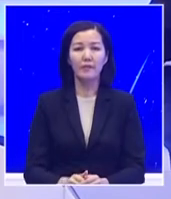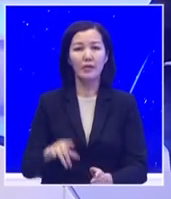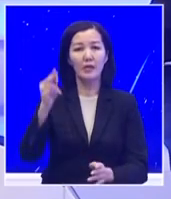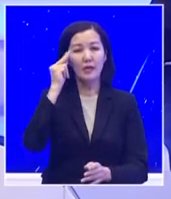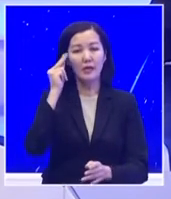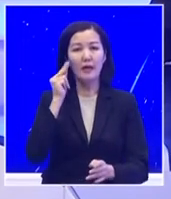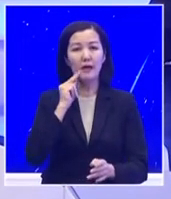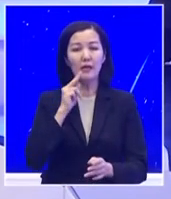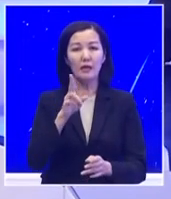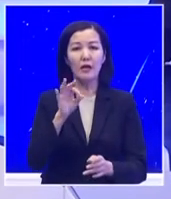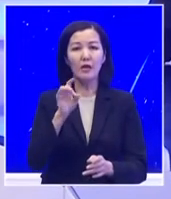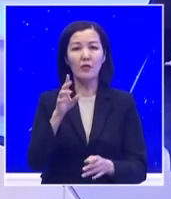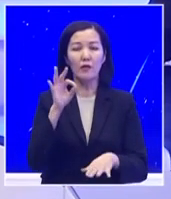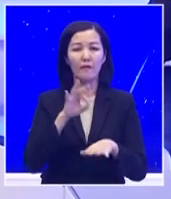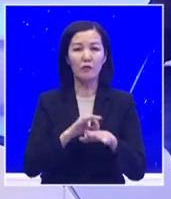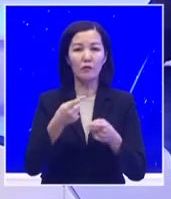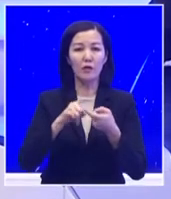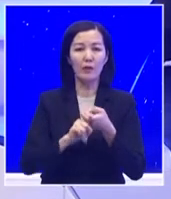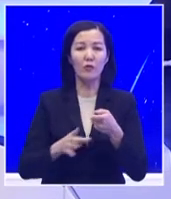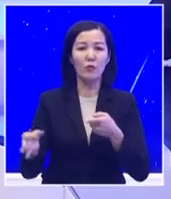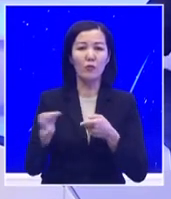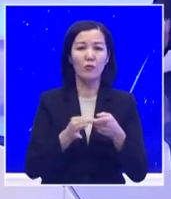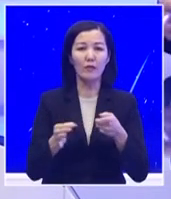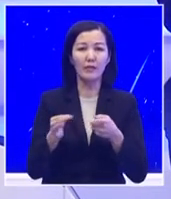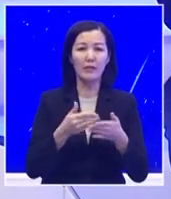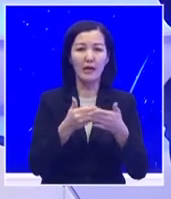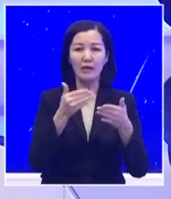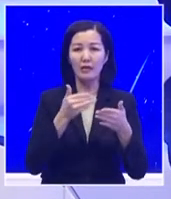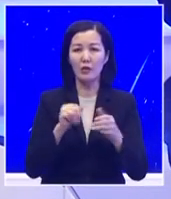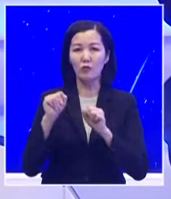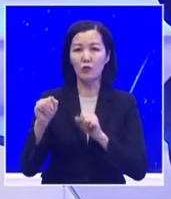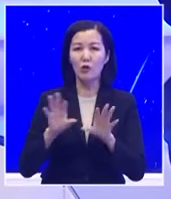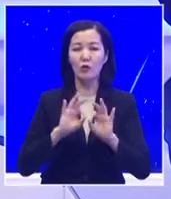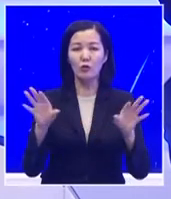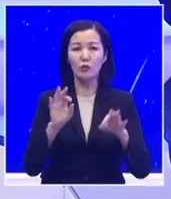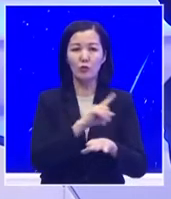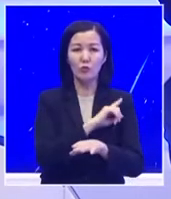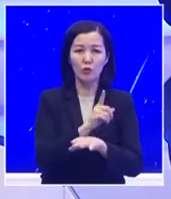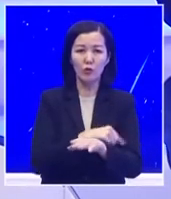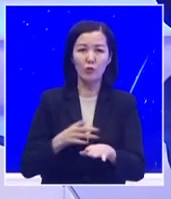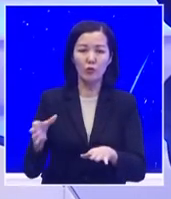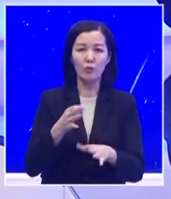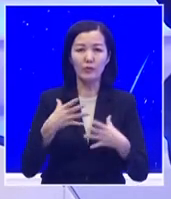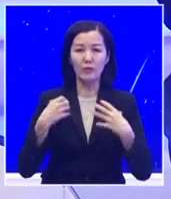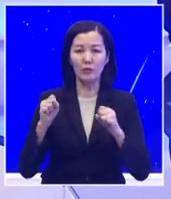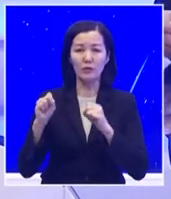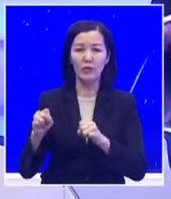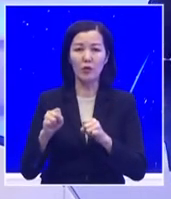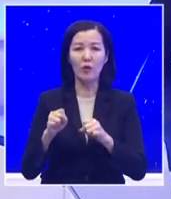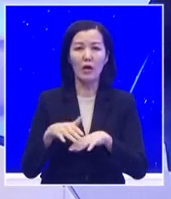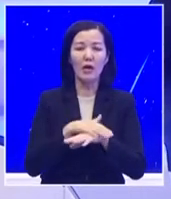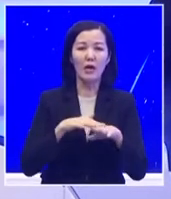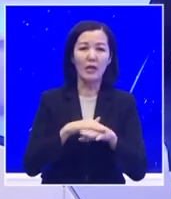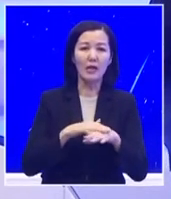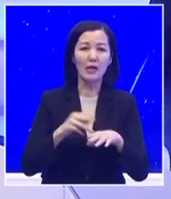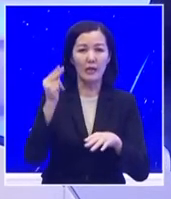Қытай Халық Республикасындағы коронавируске байланысты облыста осы дерттің алдын алу жолын түсіндіру күшейтілді. Облыстық денсаулық сақтау